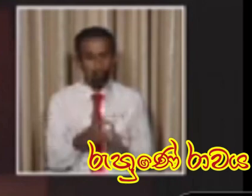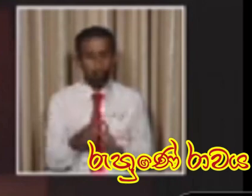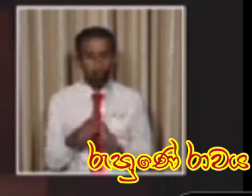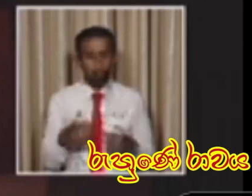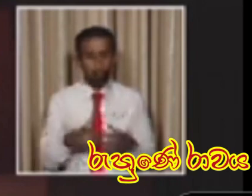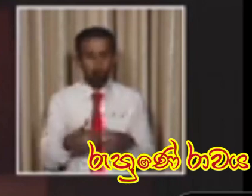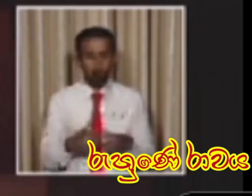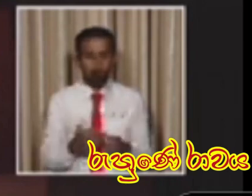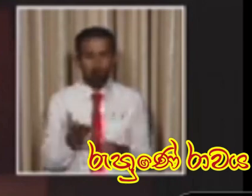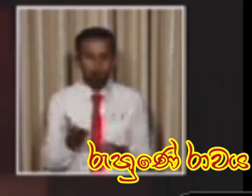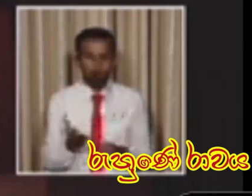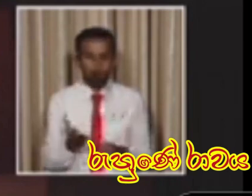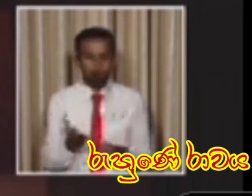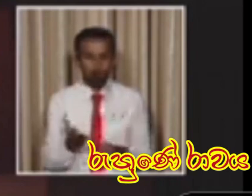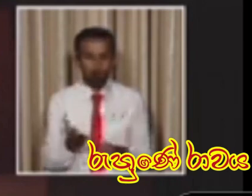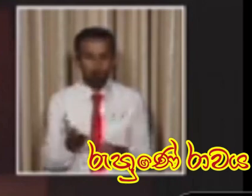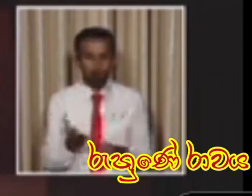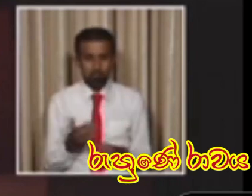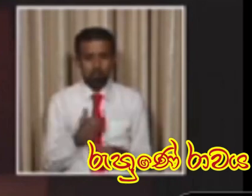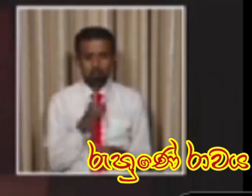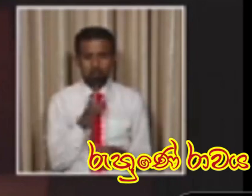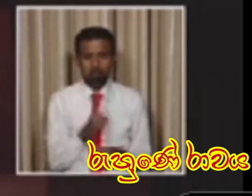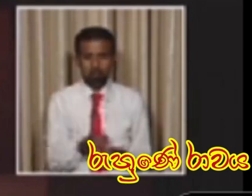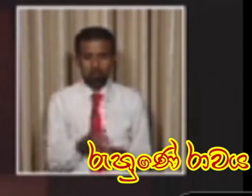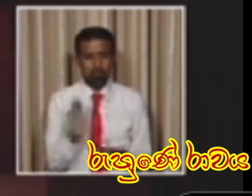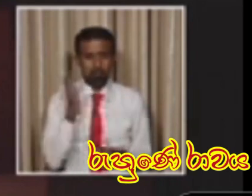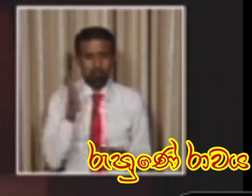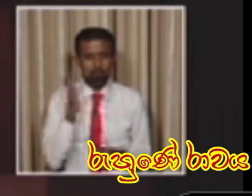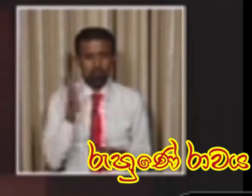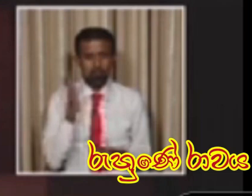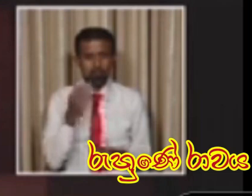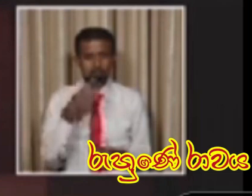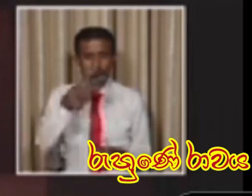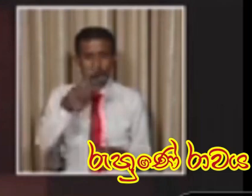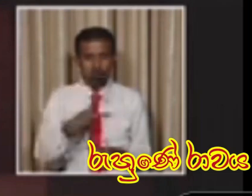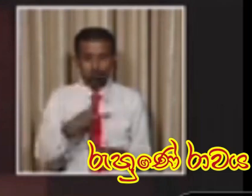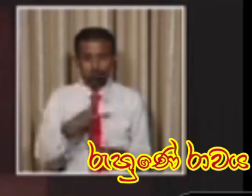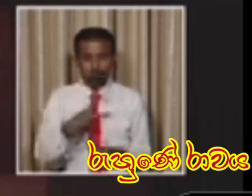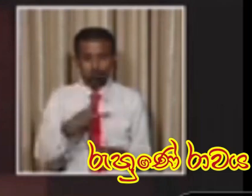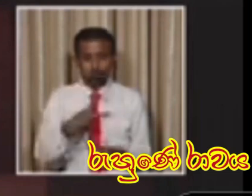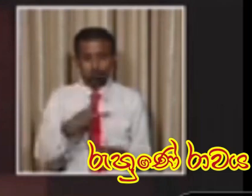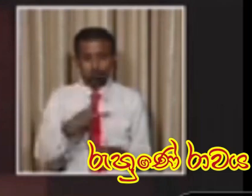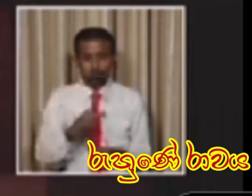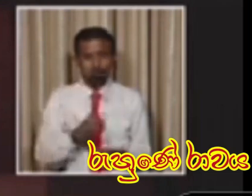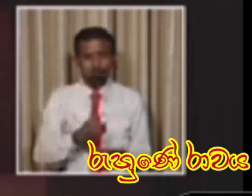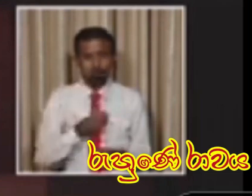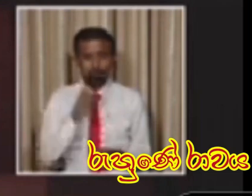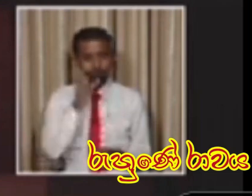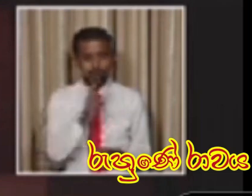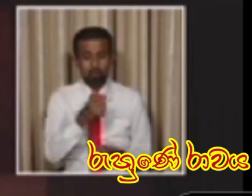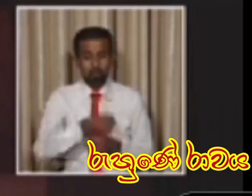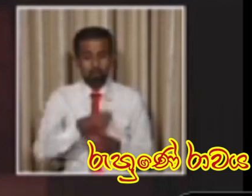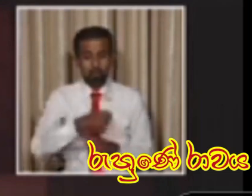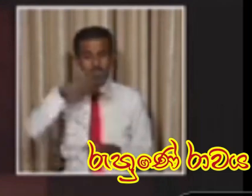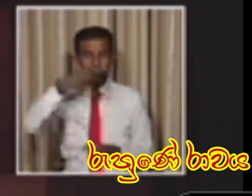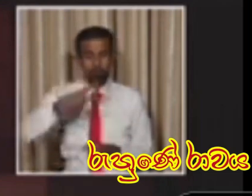ගැටලු තිබෙනවා. ඒ නිසා තමයි කියන්නේ ස්පෙෂල් මෙජොරිටි එකට 3-2කට යා යුතුයි කියන එක. අපි හැමෝම දන්නවා රජයට 3-2ක්